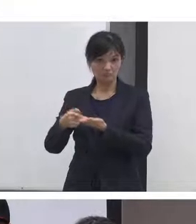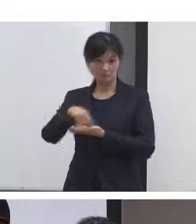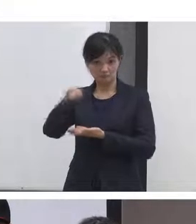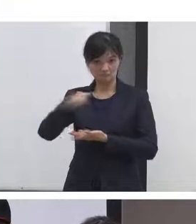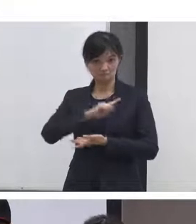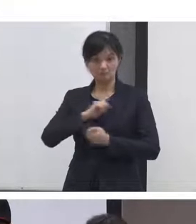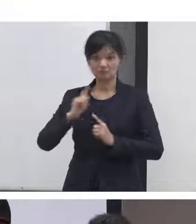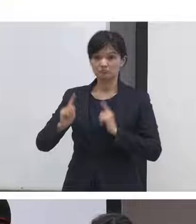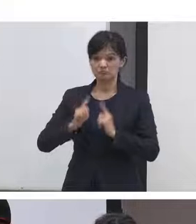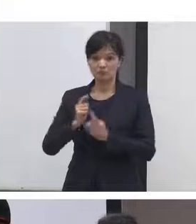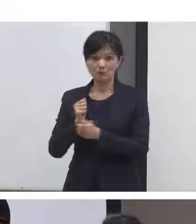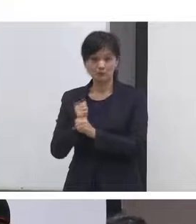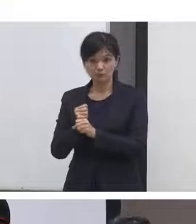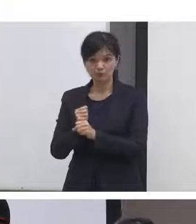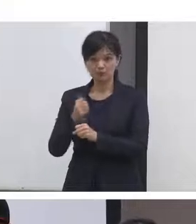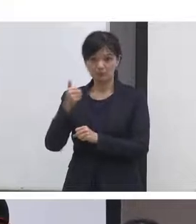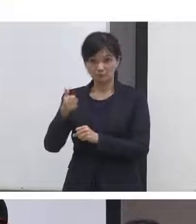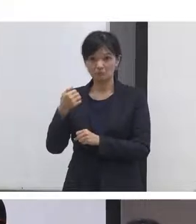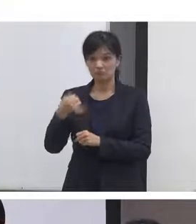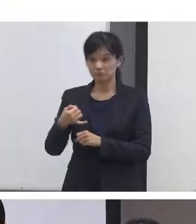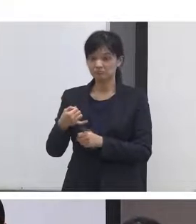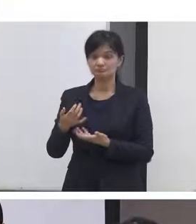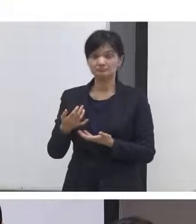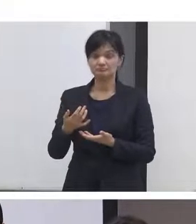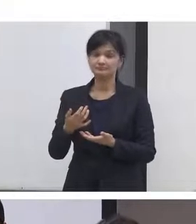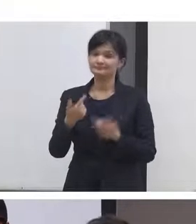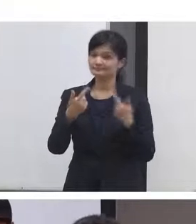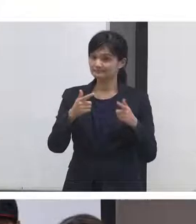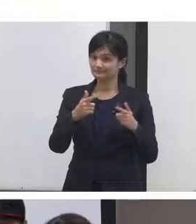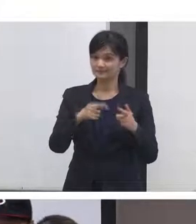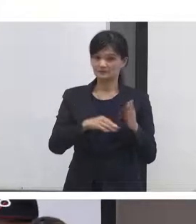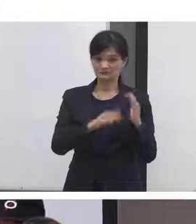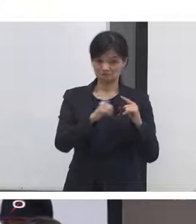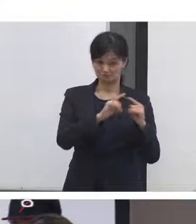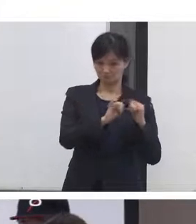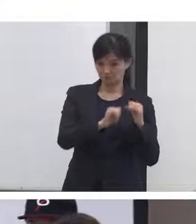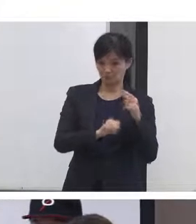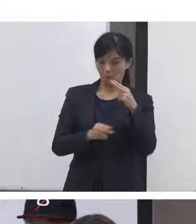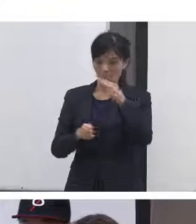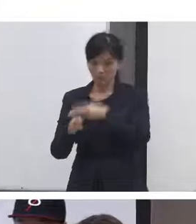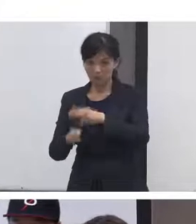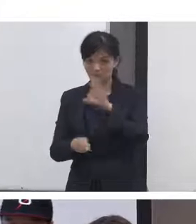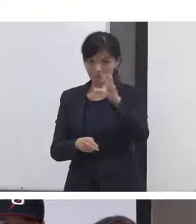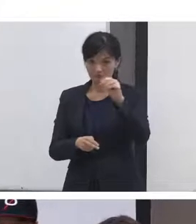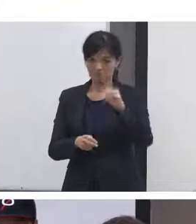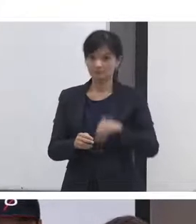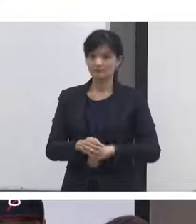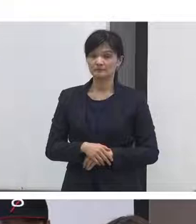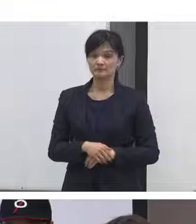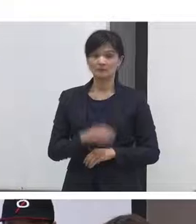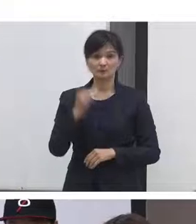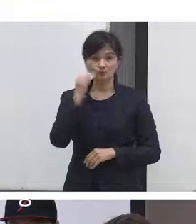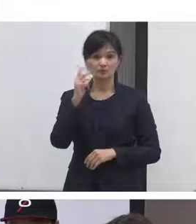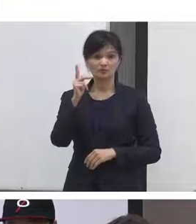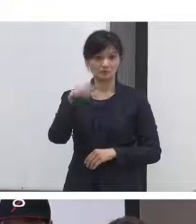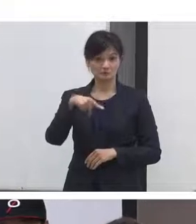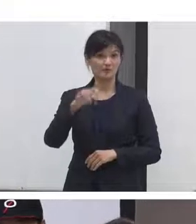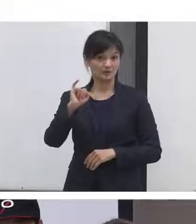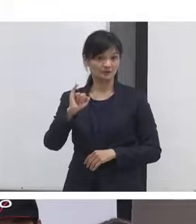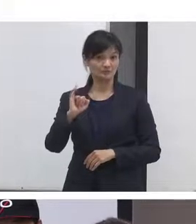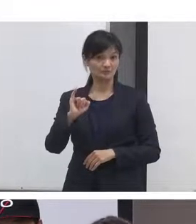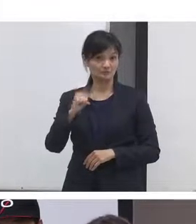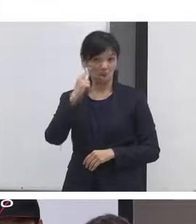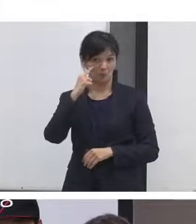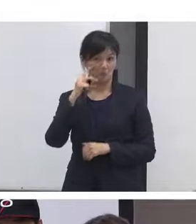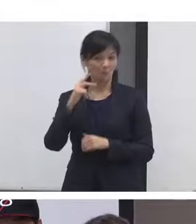本问题可能出在民众是否相信政府。那其实有一个跟自己相搭配的题目，就是如果不变成 KPI， 是否真的有